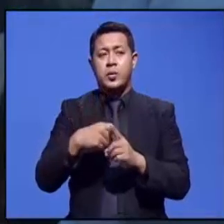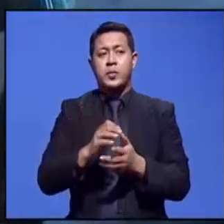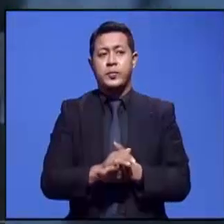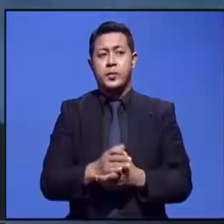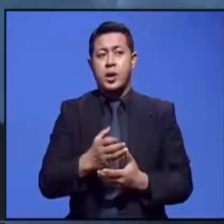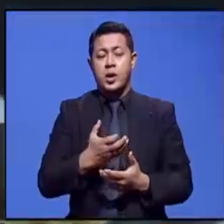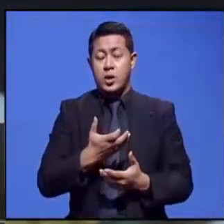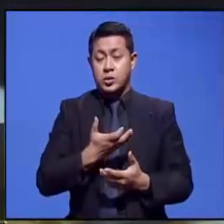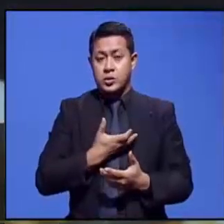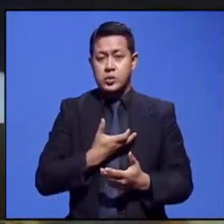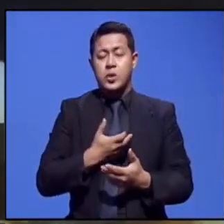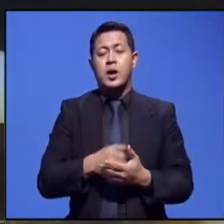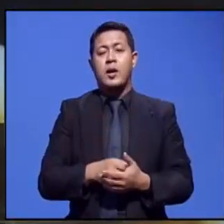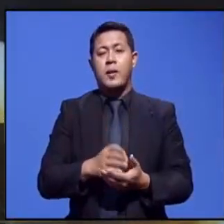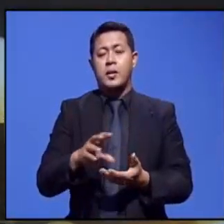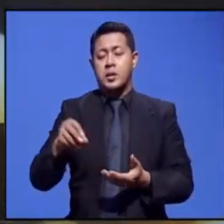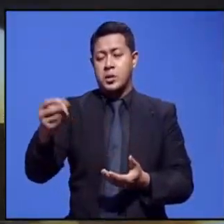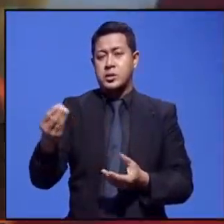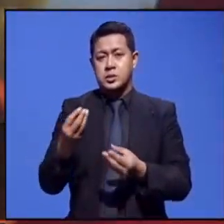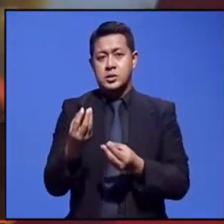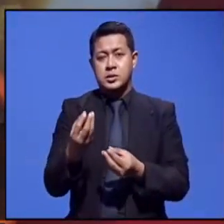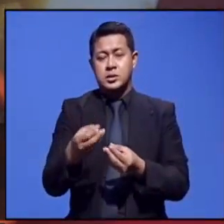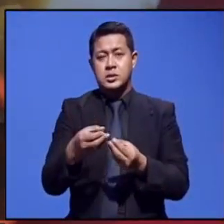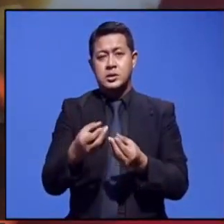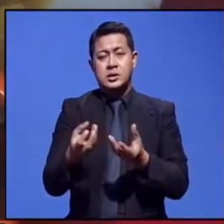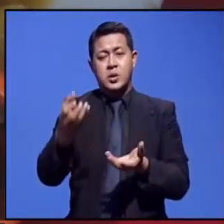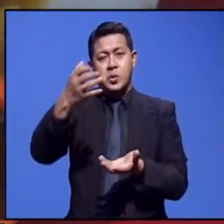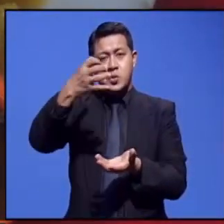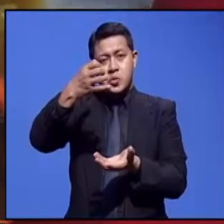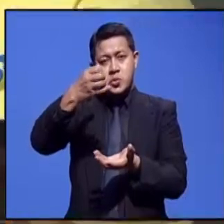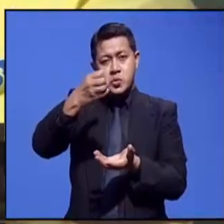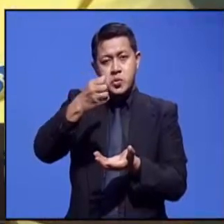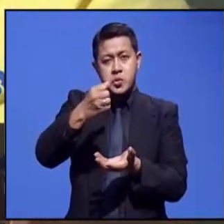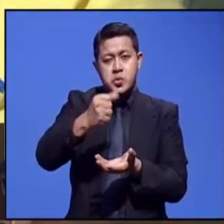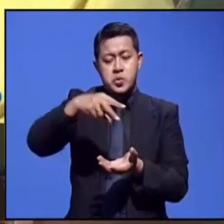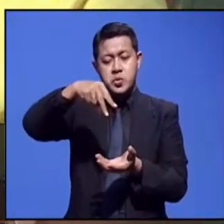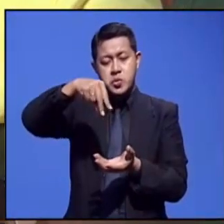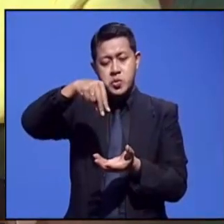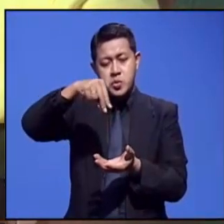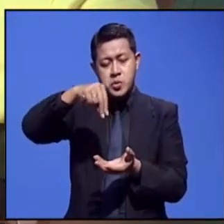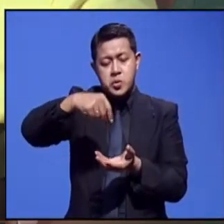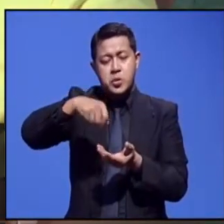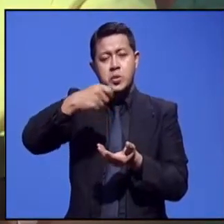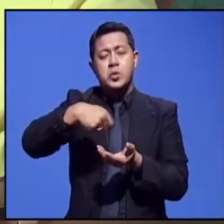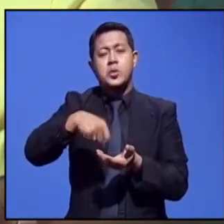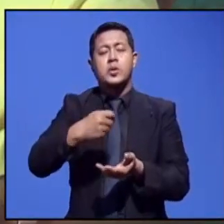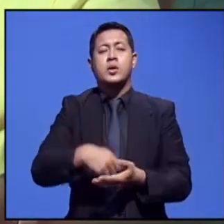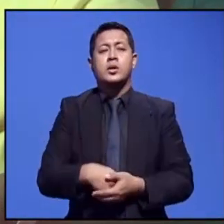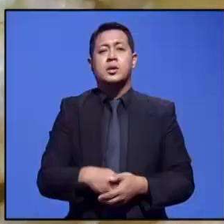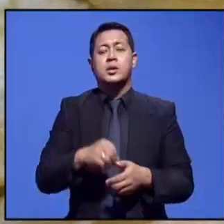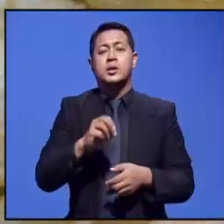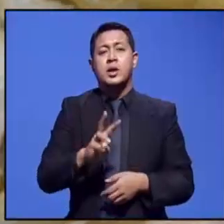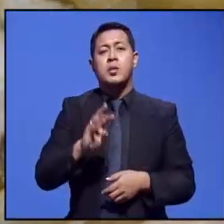masih merasa kurang segar, perasan jeruk nipis dan cabai giling bisa menyempurnakan rasanya. Tidak heran,